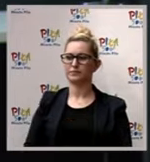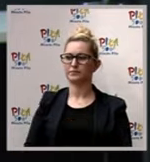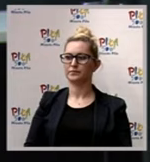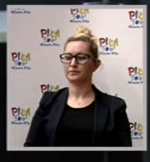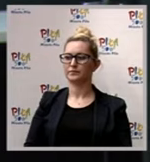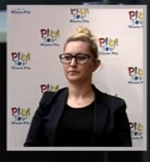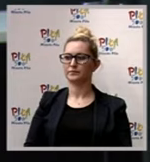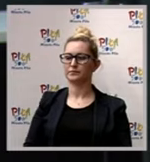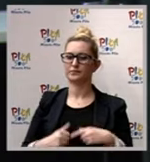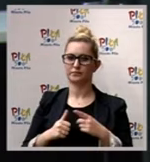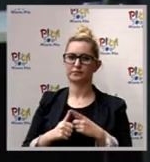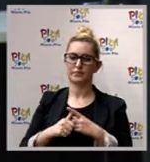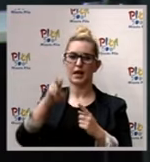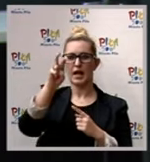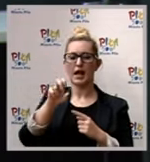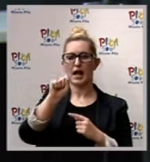Halina Klim.